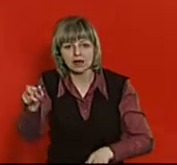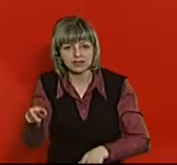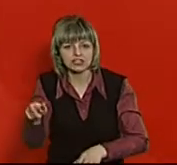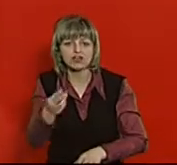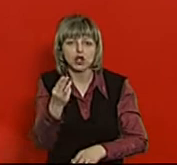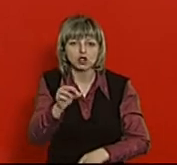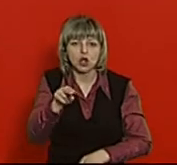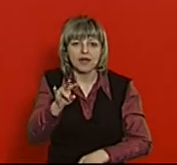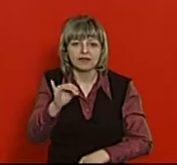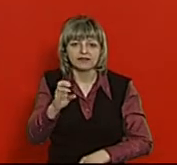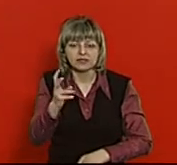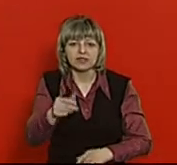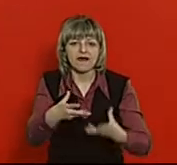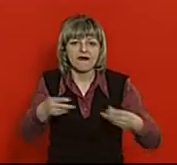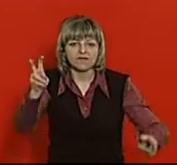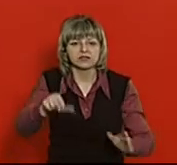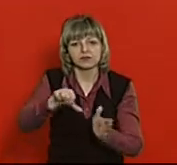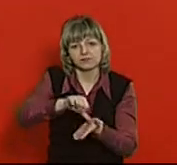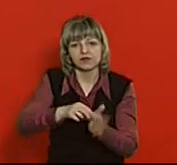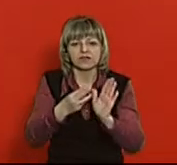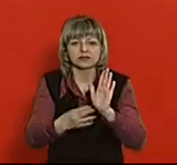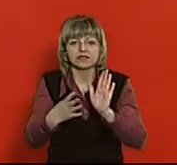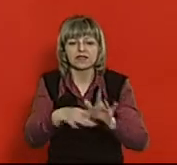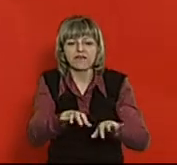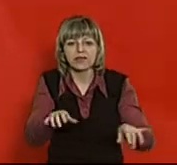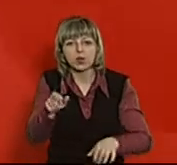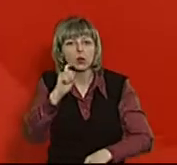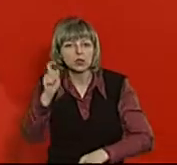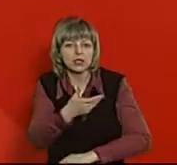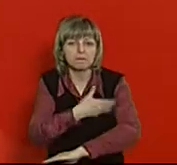весна». У конкурсі беруть участь 89 піаністів з